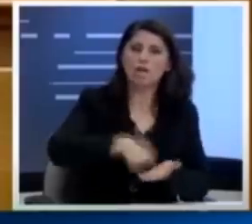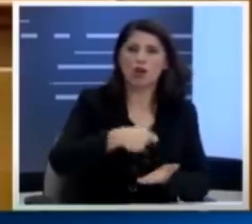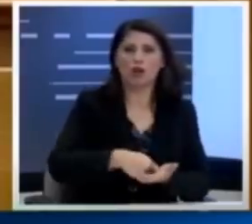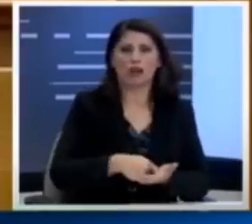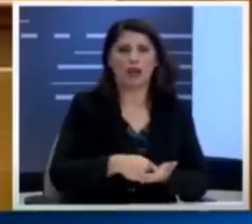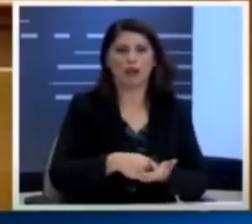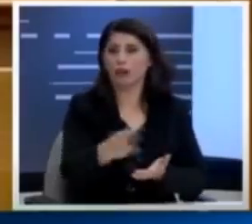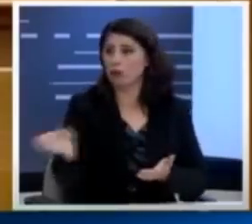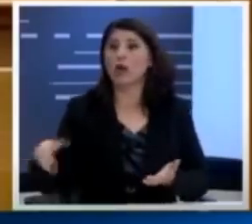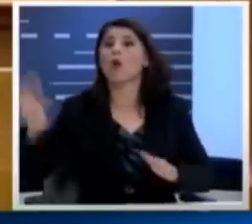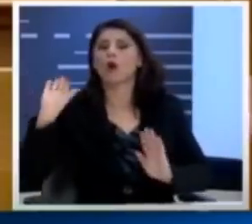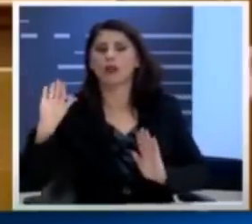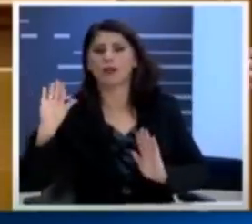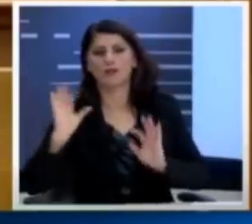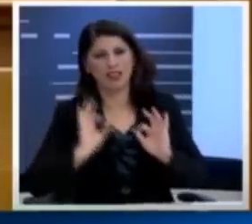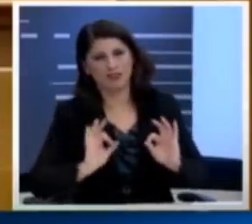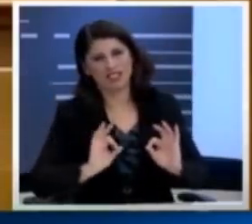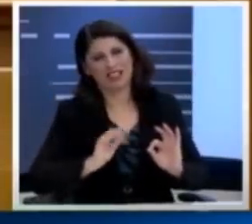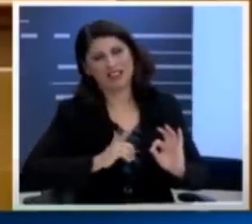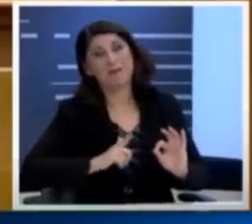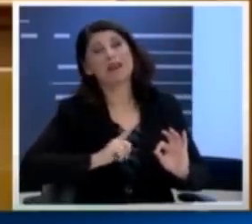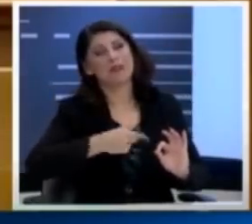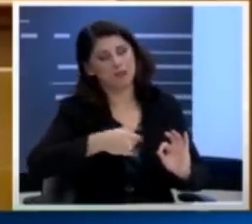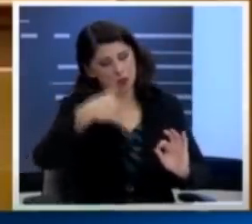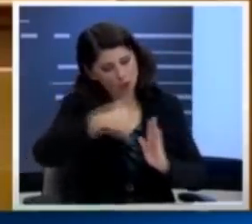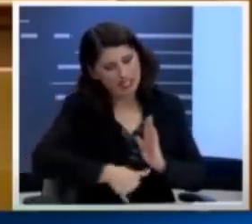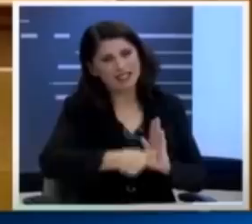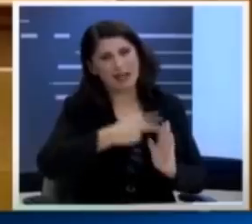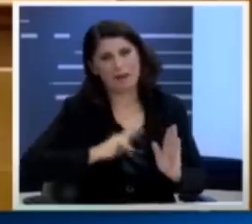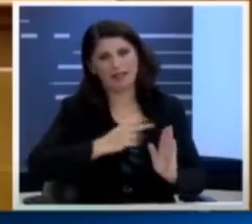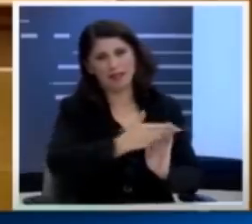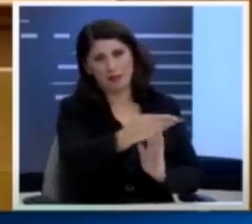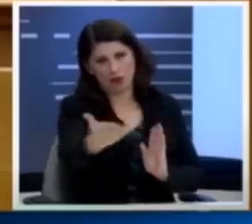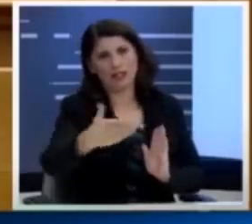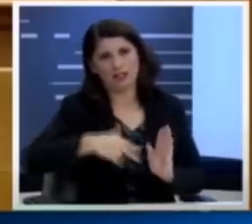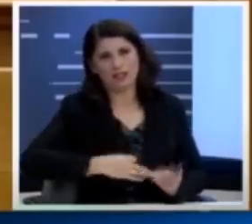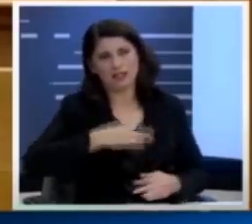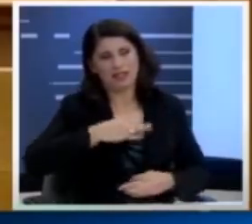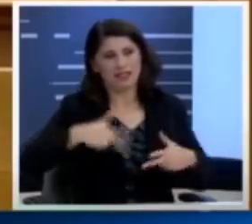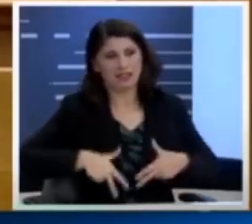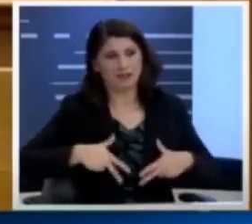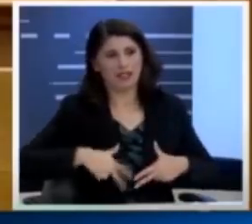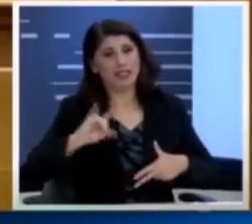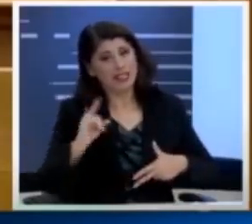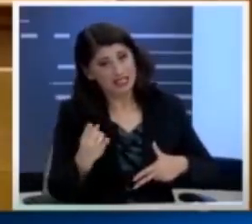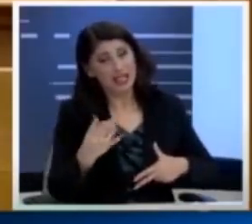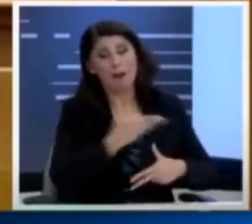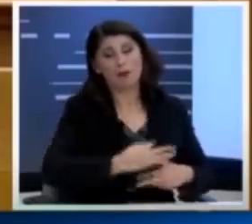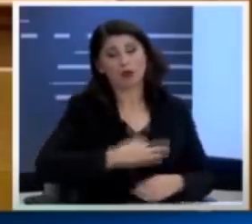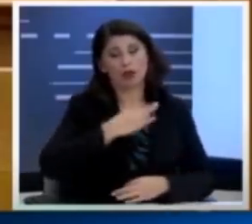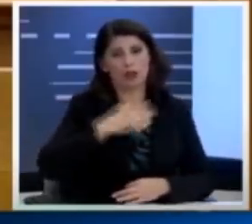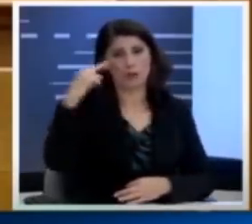τους? Φυσικά δεν περιμένουμε καμιά ουσιαστική απάντηση από εσάς, κύριοι της κυβέρνησης, ή από τον κύριο